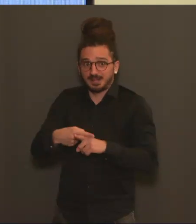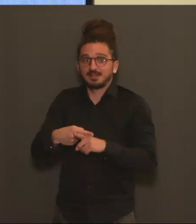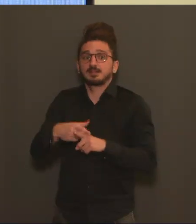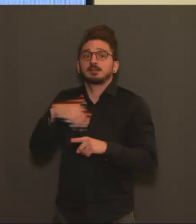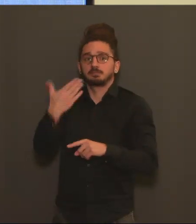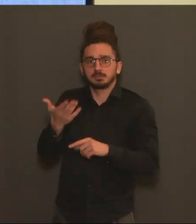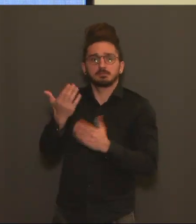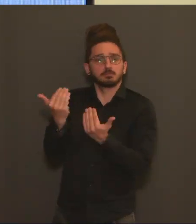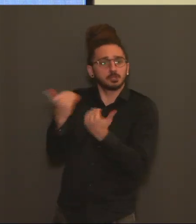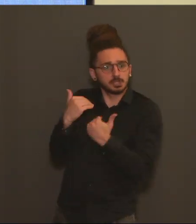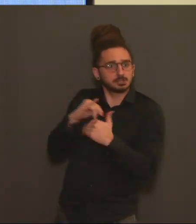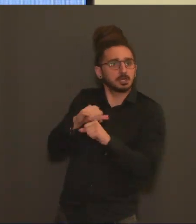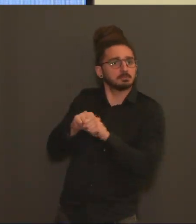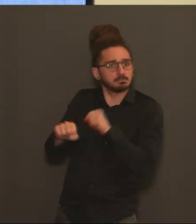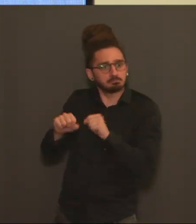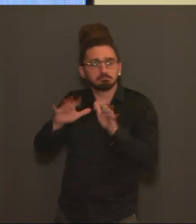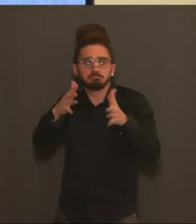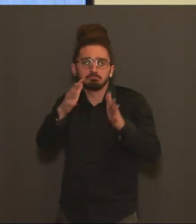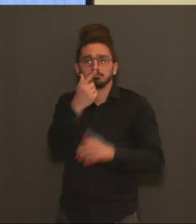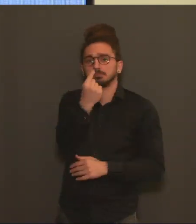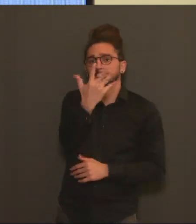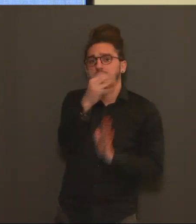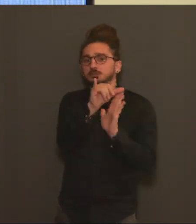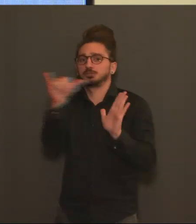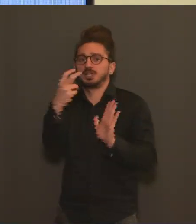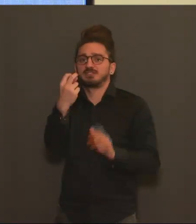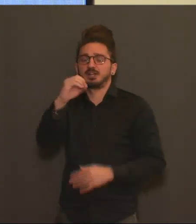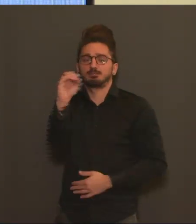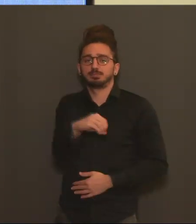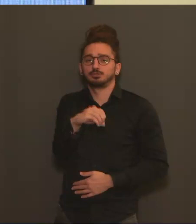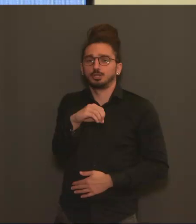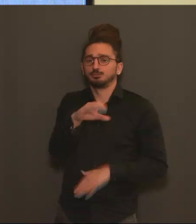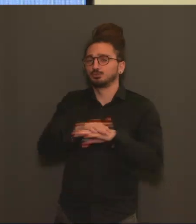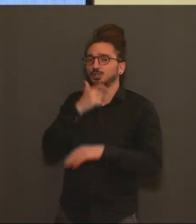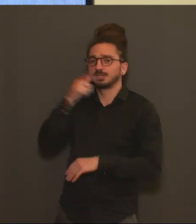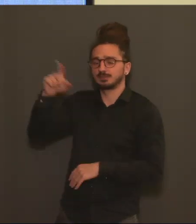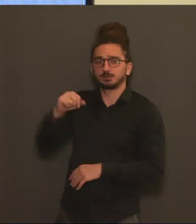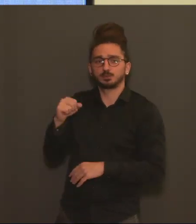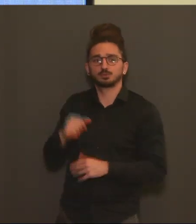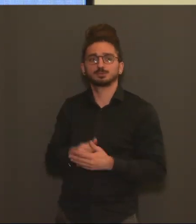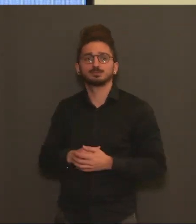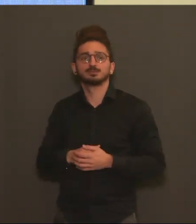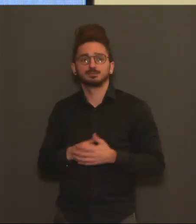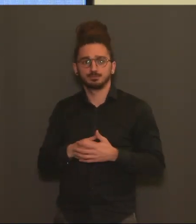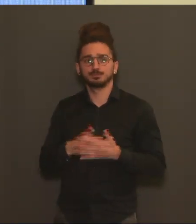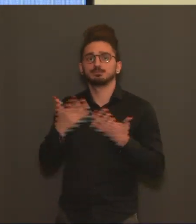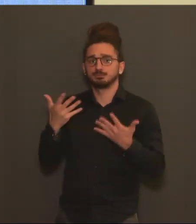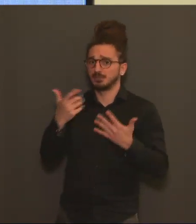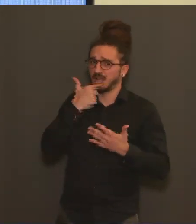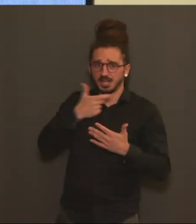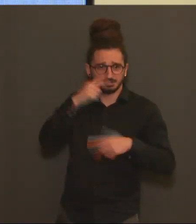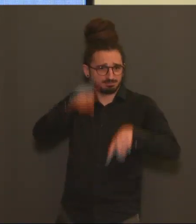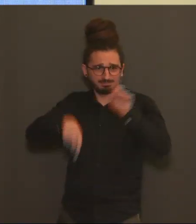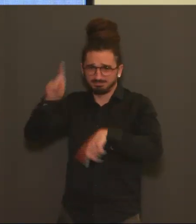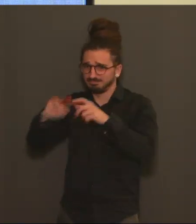près 75, 80% sur tous les groupes d'âge, y compris les gens de plus de 70 ans, y compris les gens de plus de 80